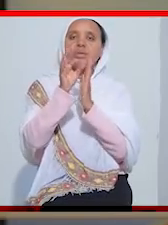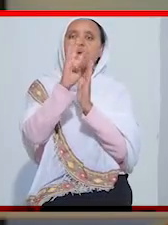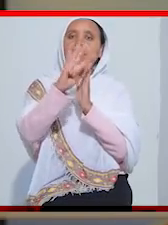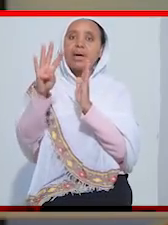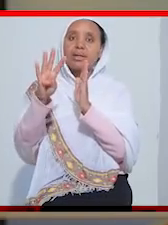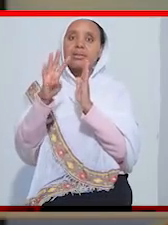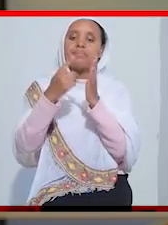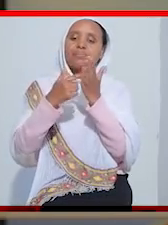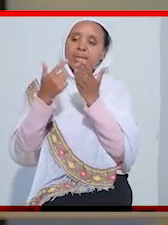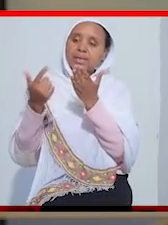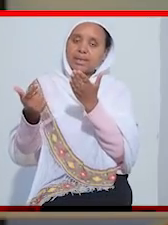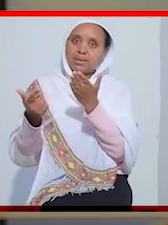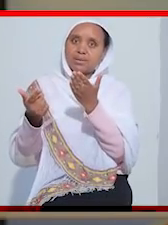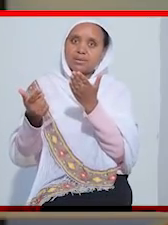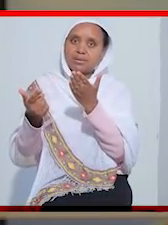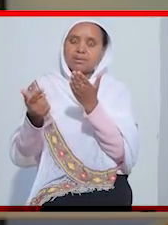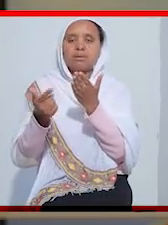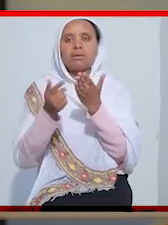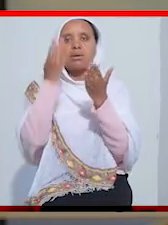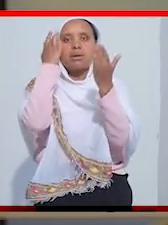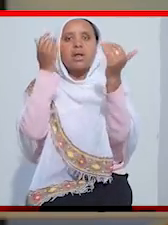ቁጥር 44 ላይ ይህንን